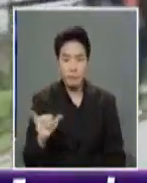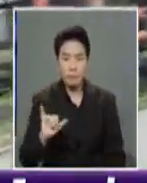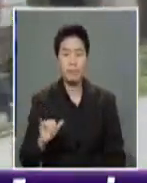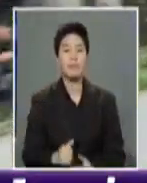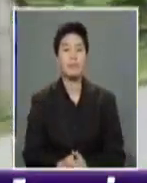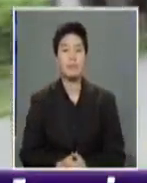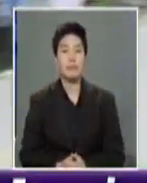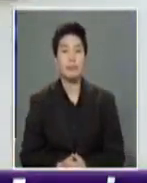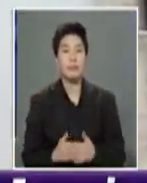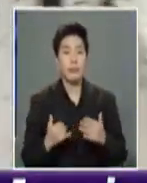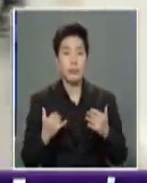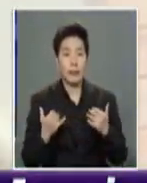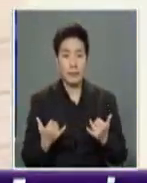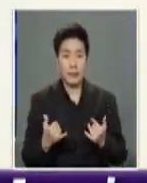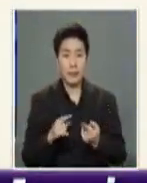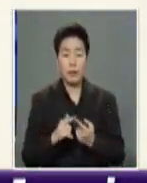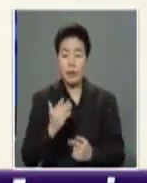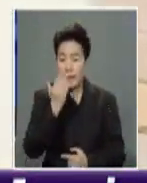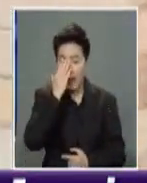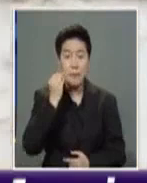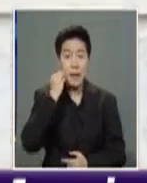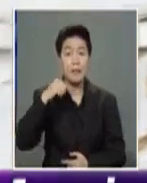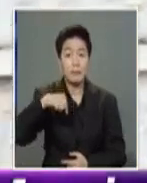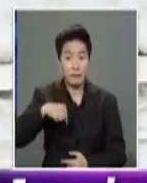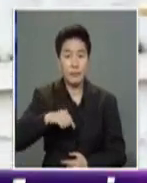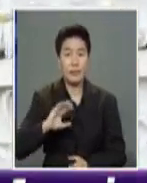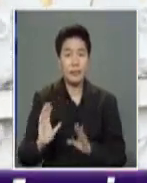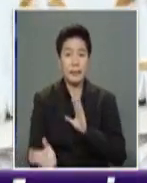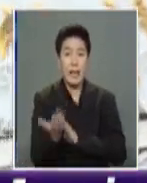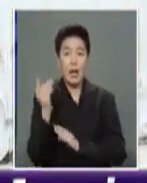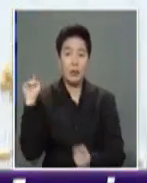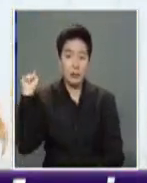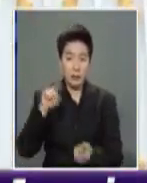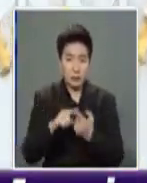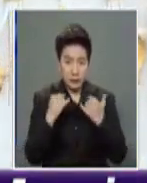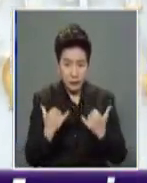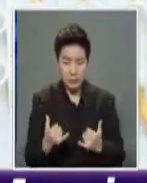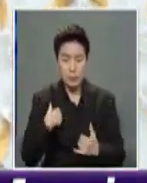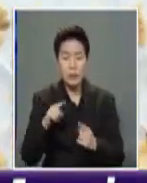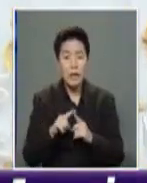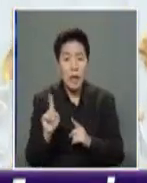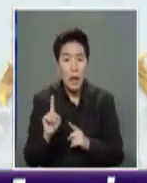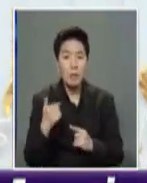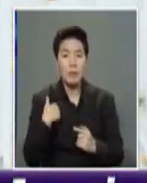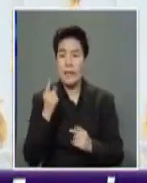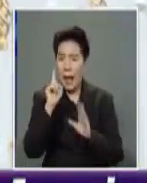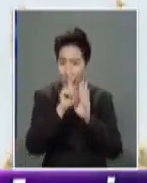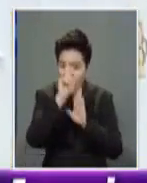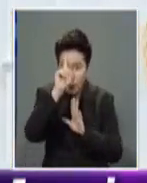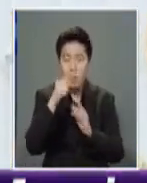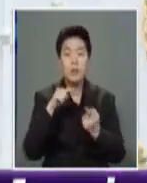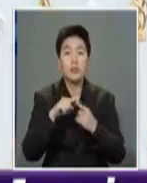ค่ะอย่างไรก็ตามนะคะบริเวณหน้าบ้านนะคะจนตั้งแต่ช่วงเช้าจนถึงขณะนี้นะคะก็มีความเคลื่อนไหวเพียงแค่1ครั้งก็